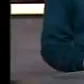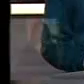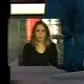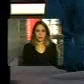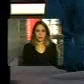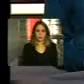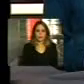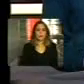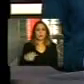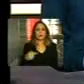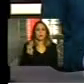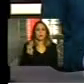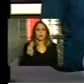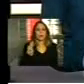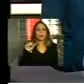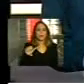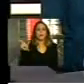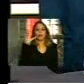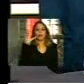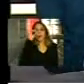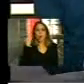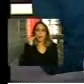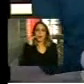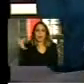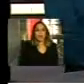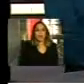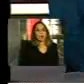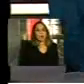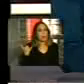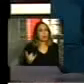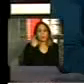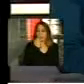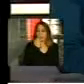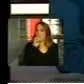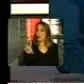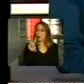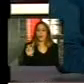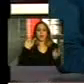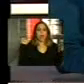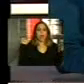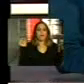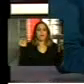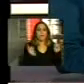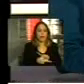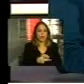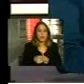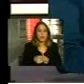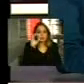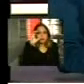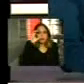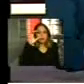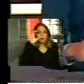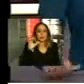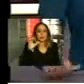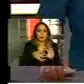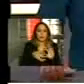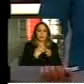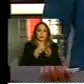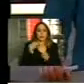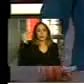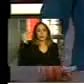ג'ושוע ון אלסטיין הוא בחור אמריקאי בלונדיני תכול עיניים שהפך לסנסציית רשת בסעודיה ובמולדתו ארצות